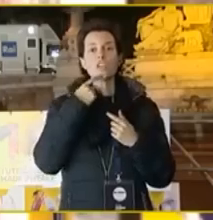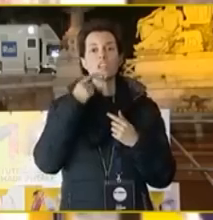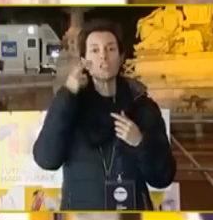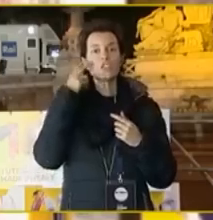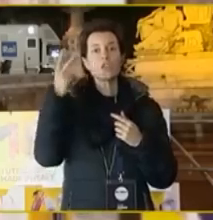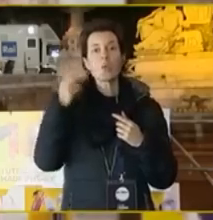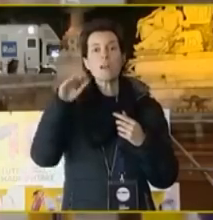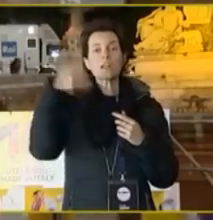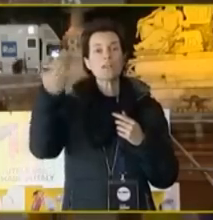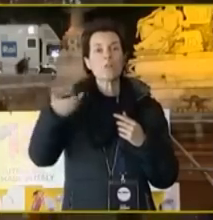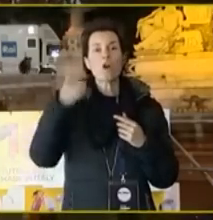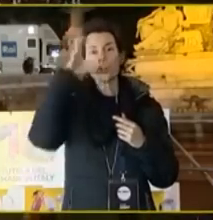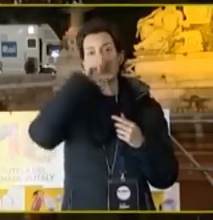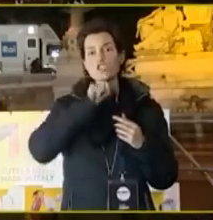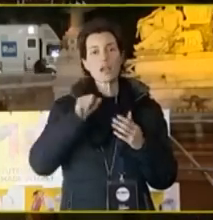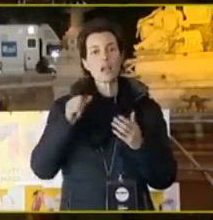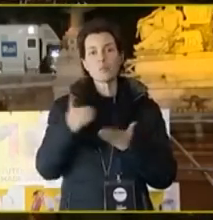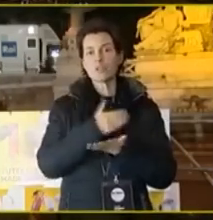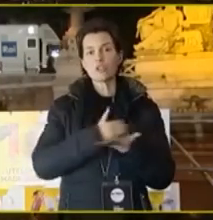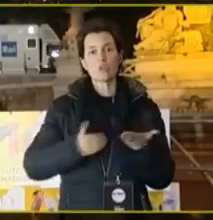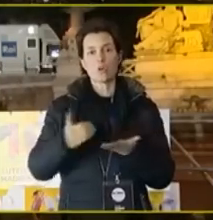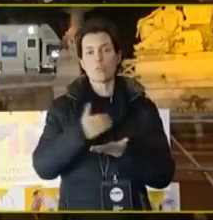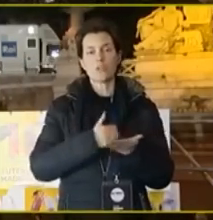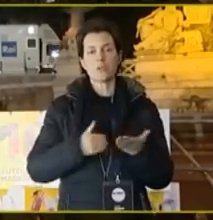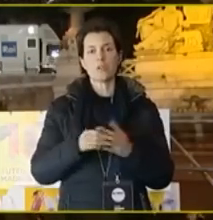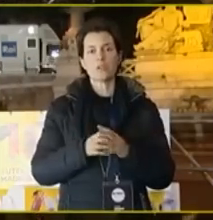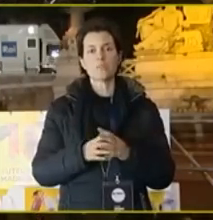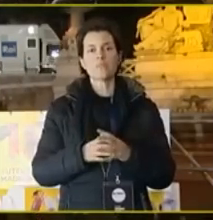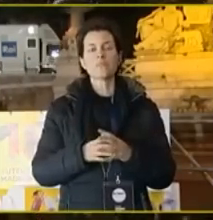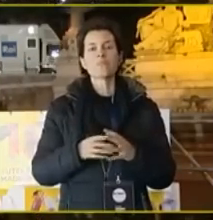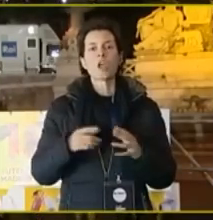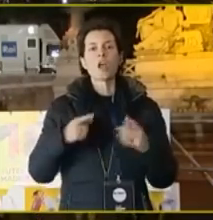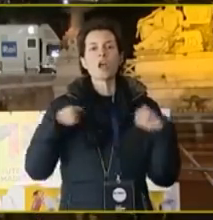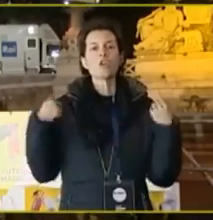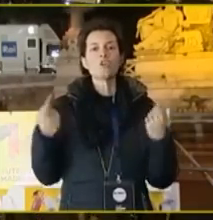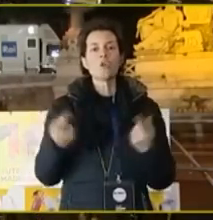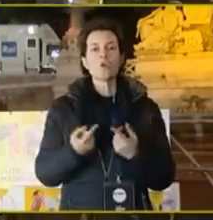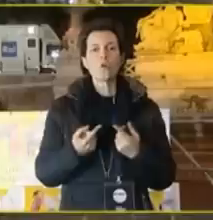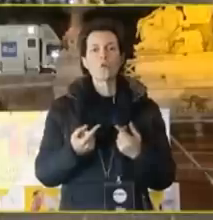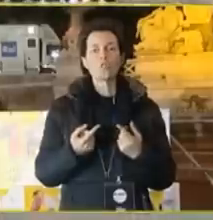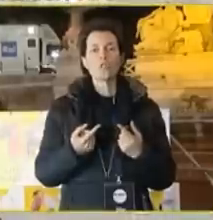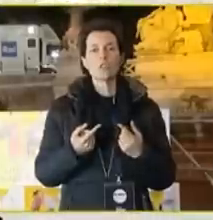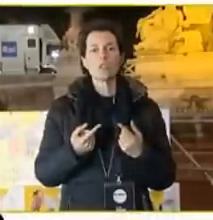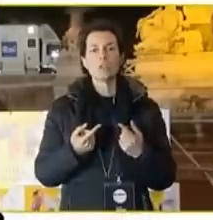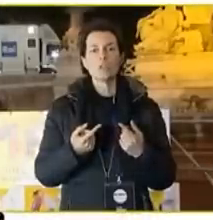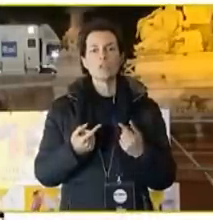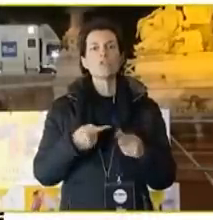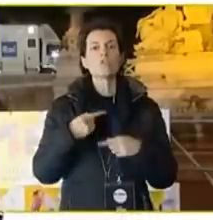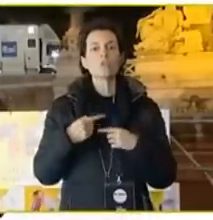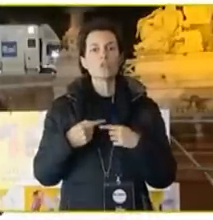La realtà è che siamo la generazione del nonostante tutto, perché noi siamo quelli che nonostante tutto ce la stanno